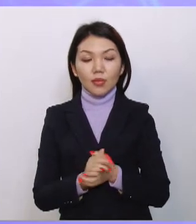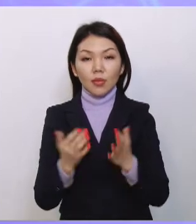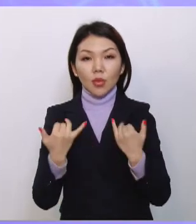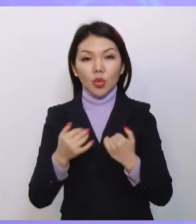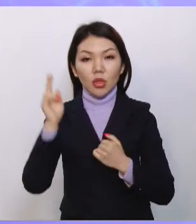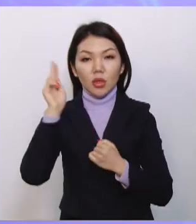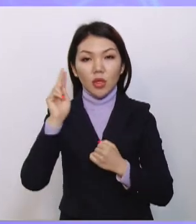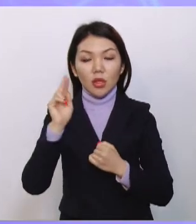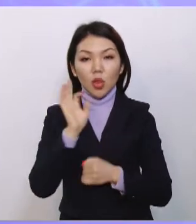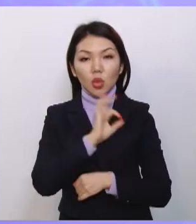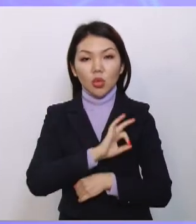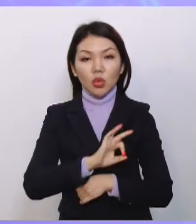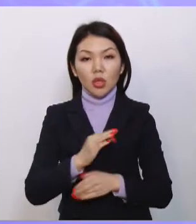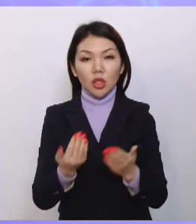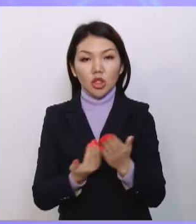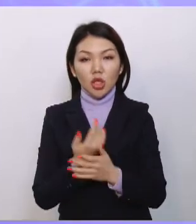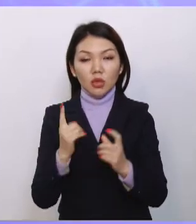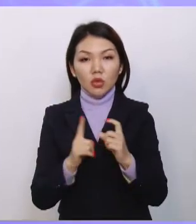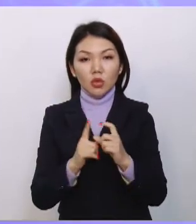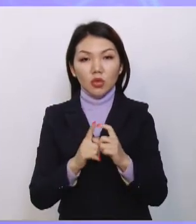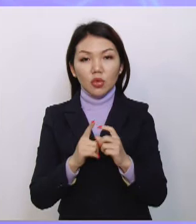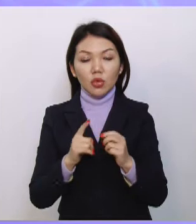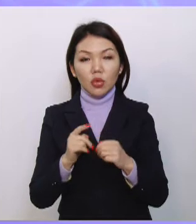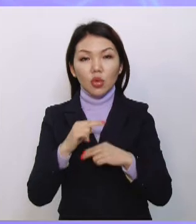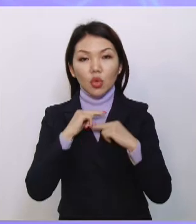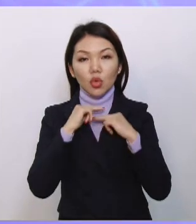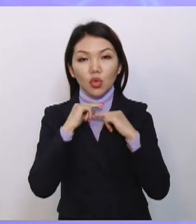Бүгүнкү сабакта колдоно турган жаңы сөздөргө көңүл бургула.